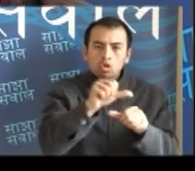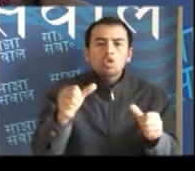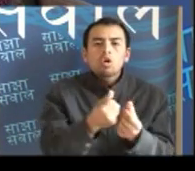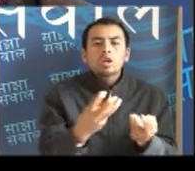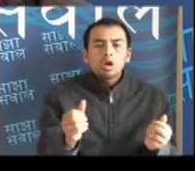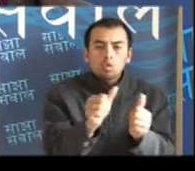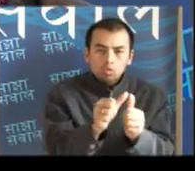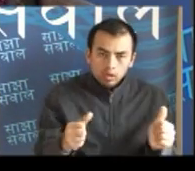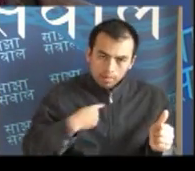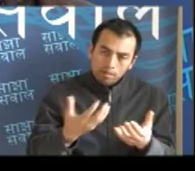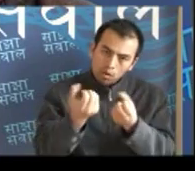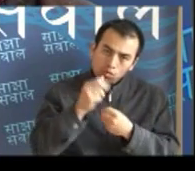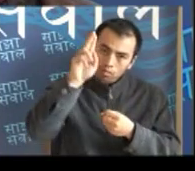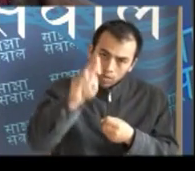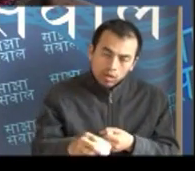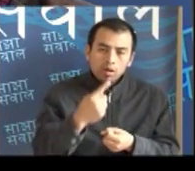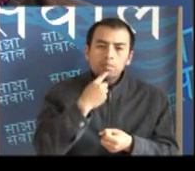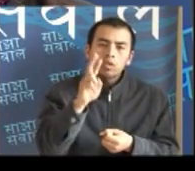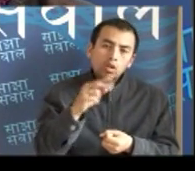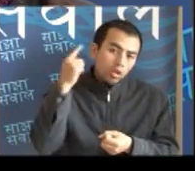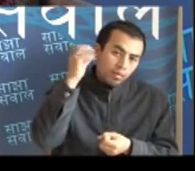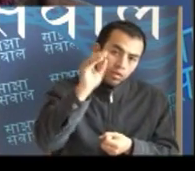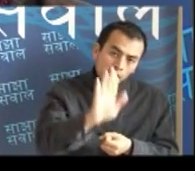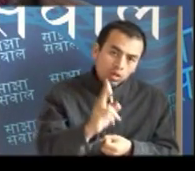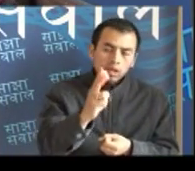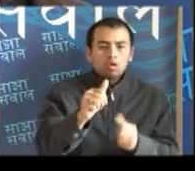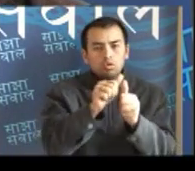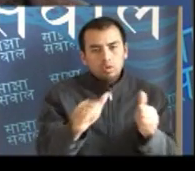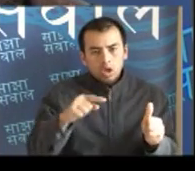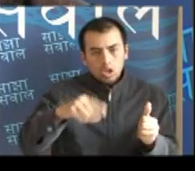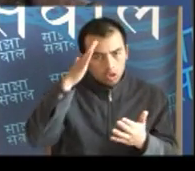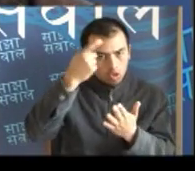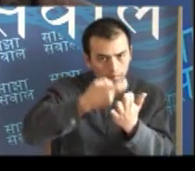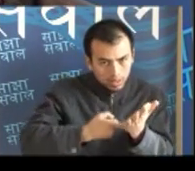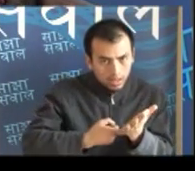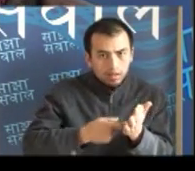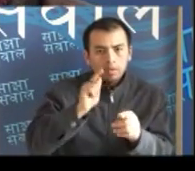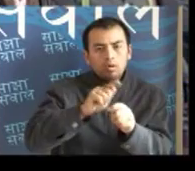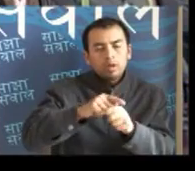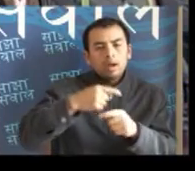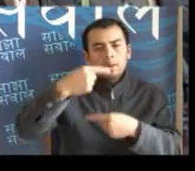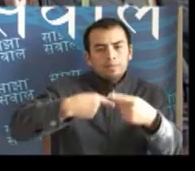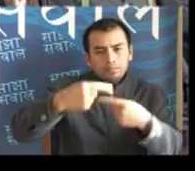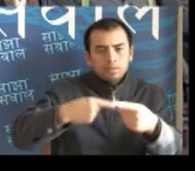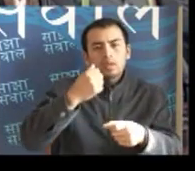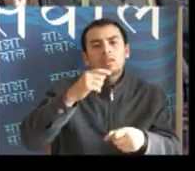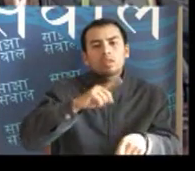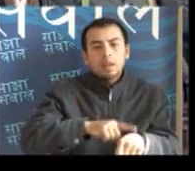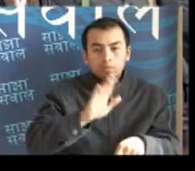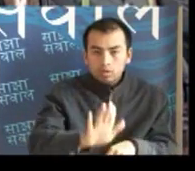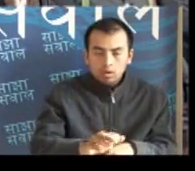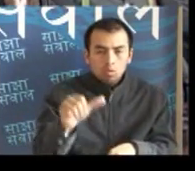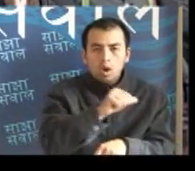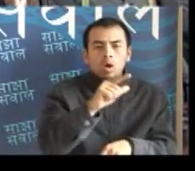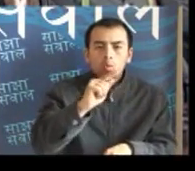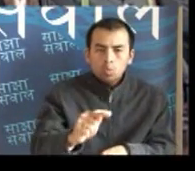जनसङ्ख्याको आधारमा हामीले पाउनुपर्छ भनेर हामी भन्दै आएका छौँ, र त्यसैको आधारमा अहिले संविधान पनि निर्माण प्रक्रियाहरू जारी रहेको हुँदाखेरि